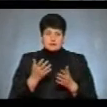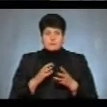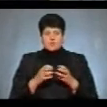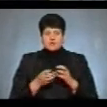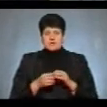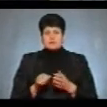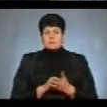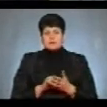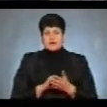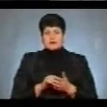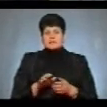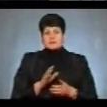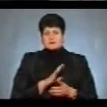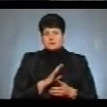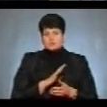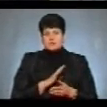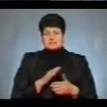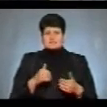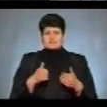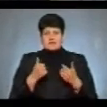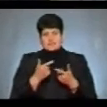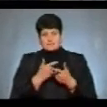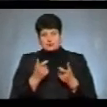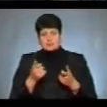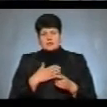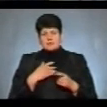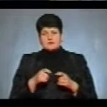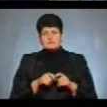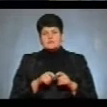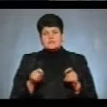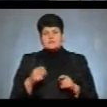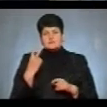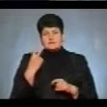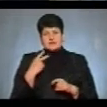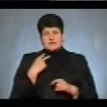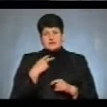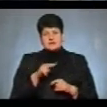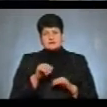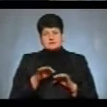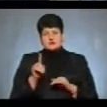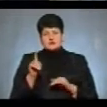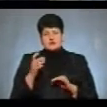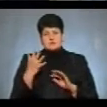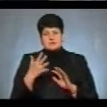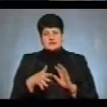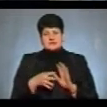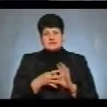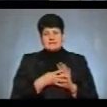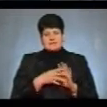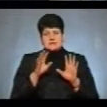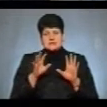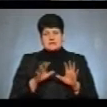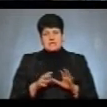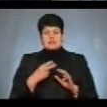тих матеріалів, що ми мали, тих звернень і інформацій, нами порушено два кримінальних провадження за 159 статтею Кримінального